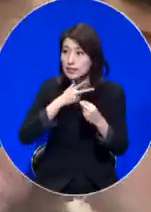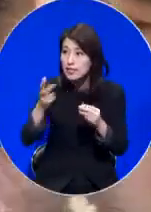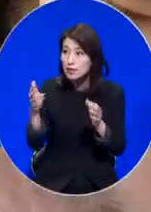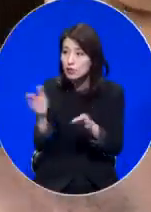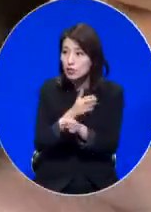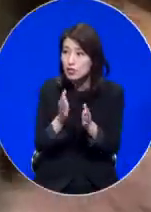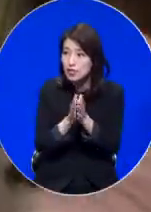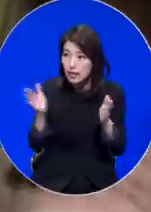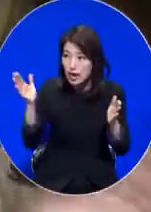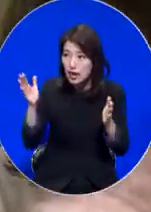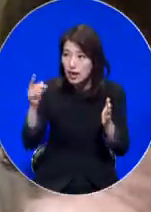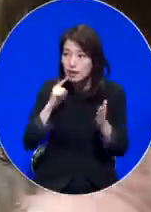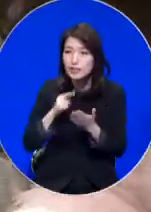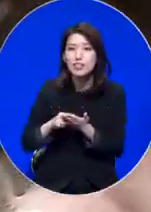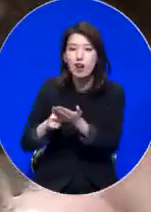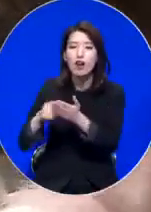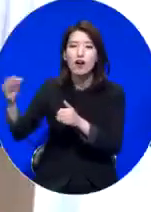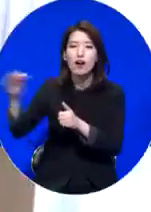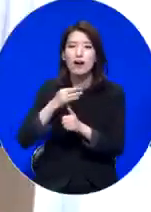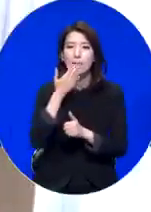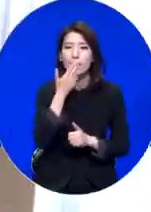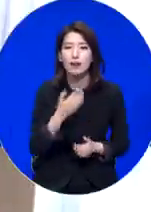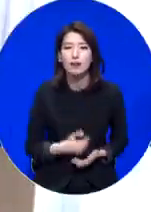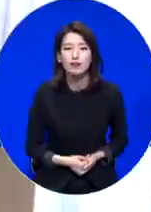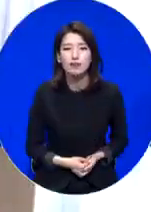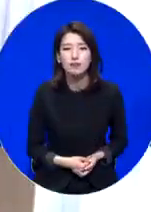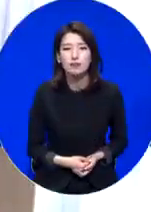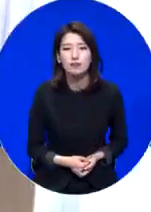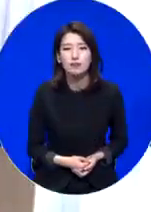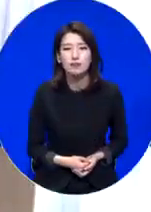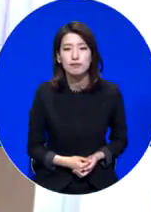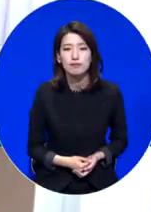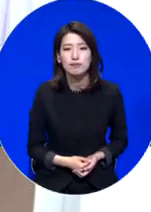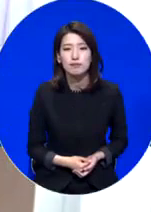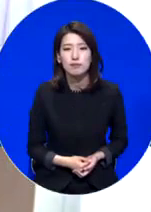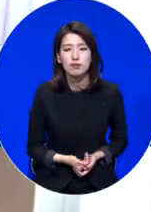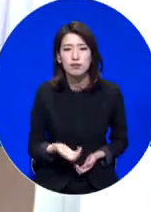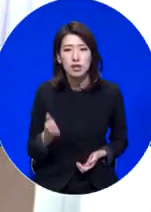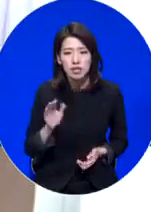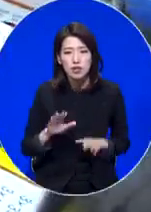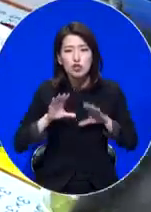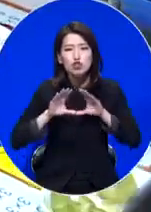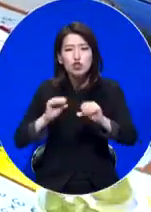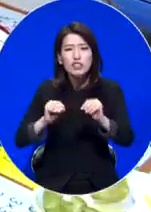된다고 밝혔습니다. 다만 중단 기간에 대한 소급 지급은 하지